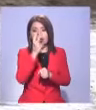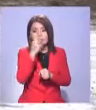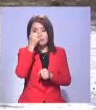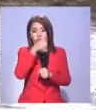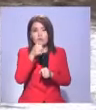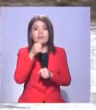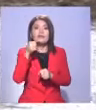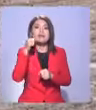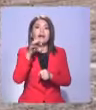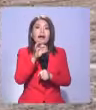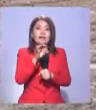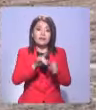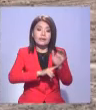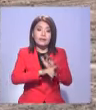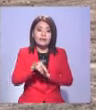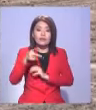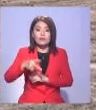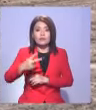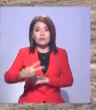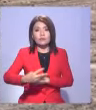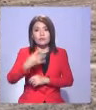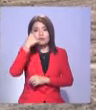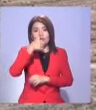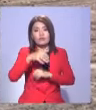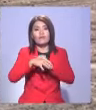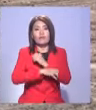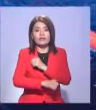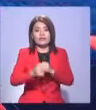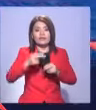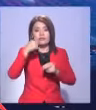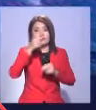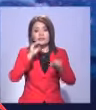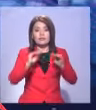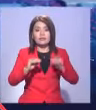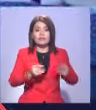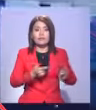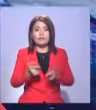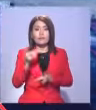қазанда басталған, 2024 жылдың аяғында аяқталады дейді.